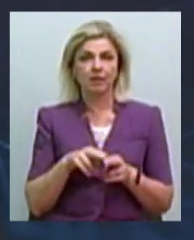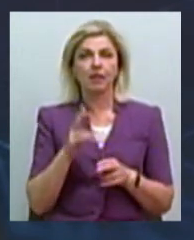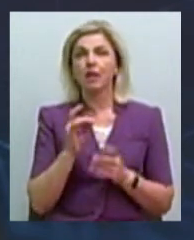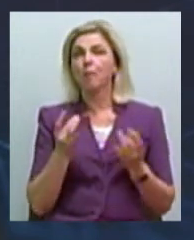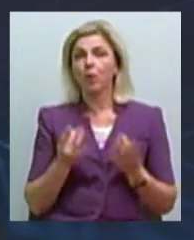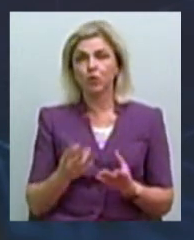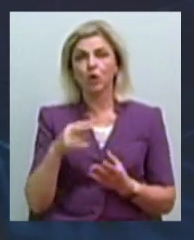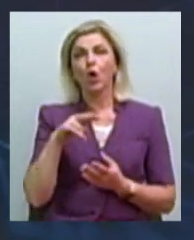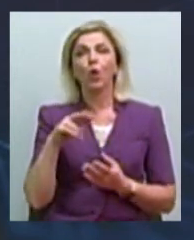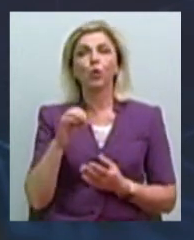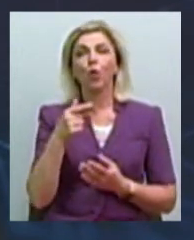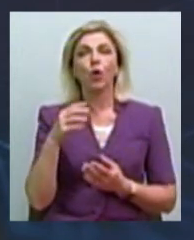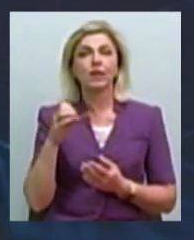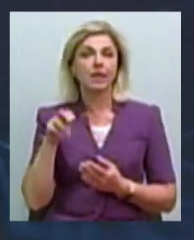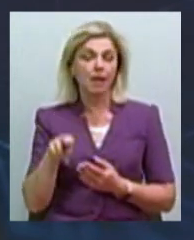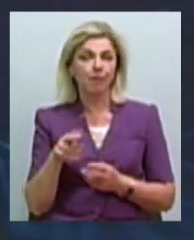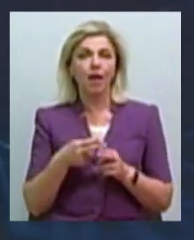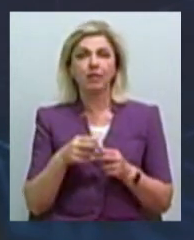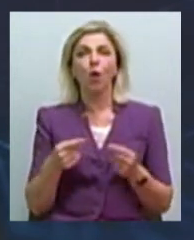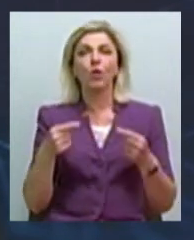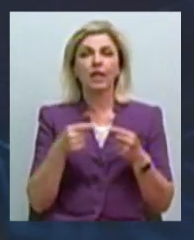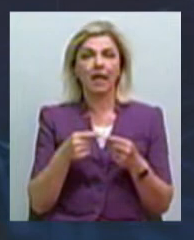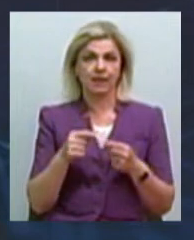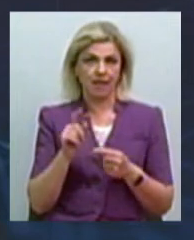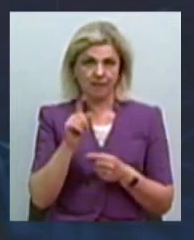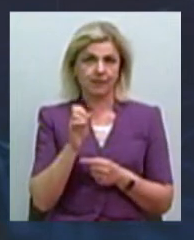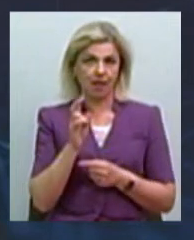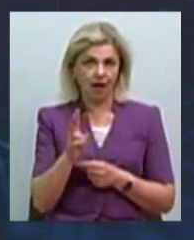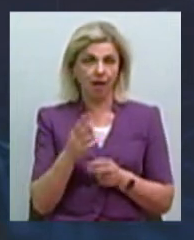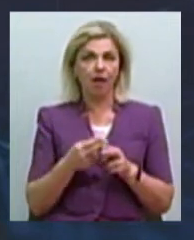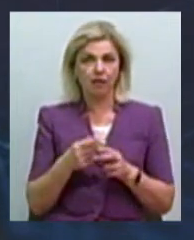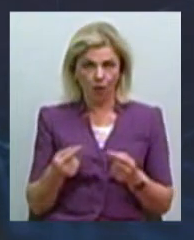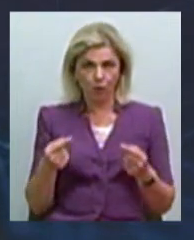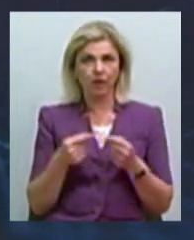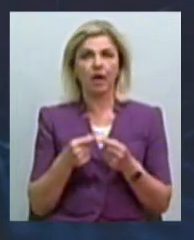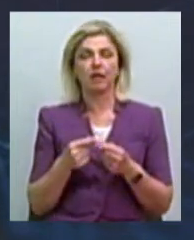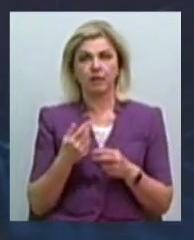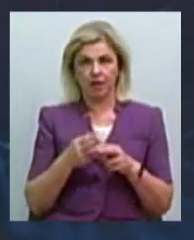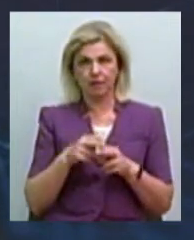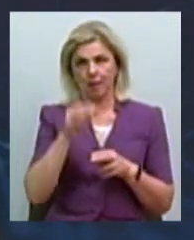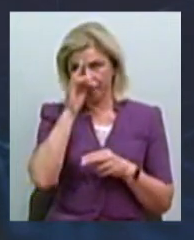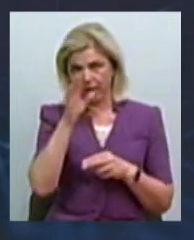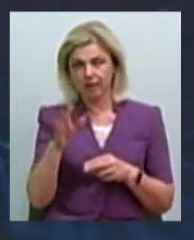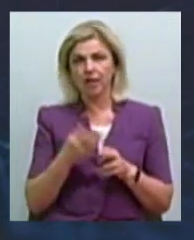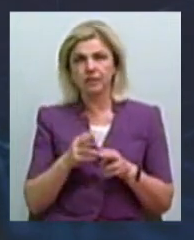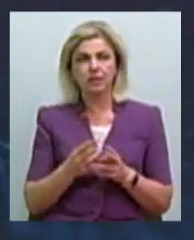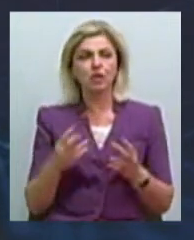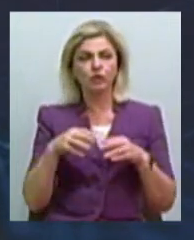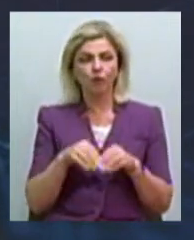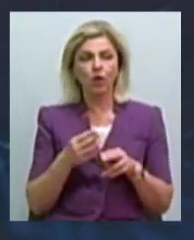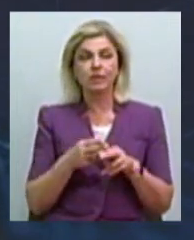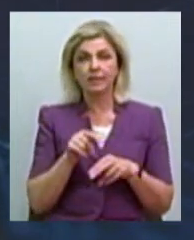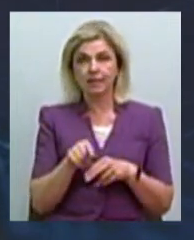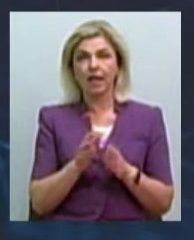просто логотип, это не просто какой-то конкретный знак, а это конкретно, это брендбук, это целый свод, это книжка, в